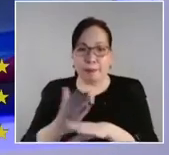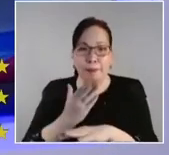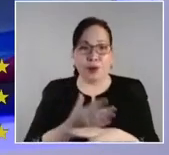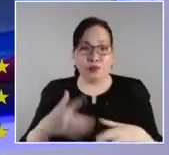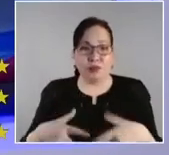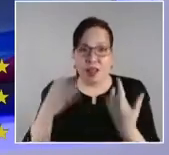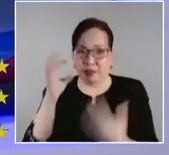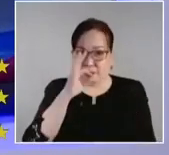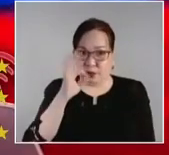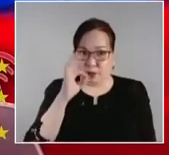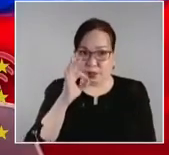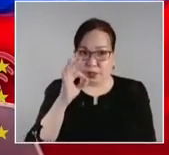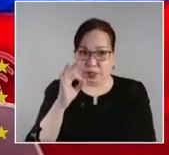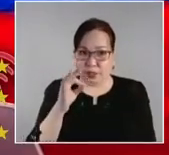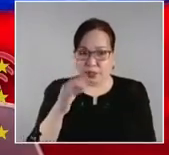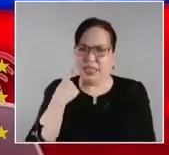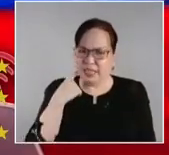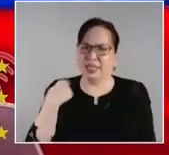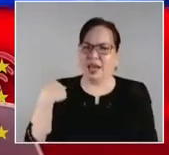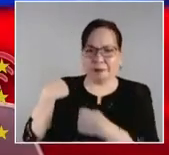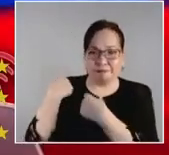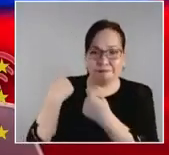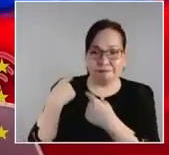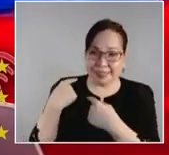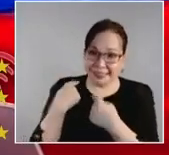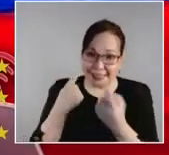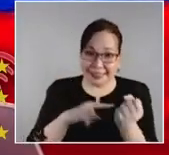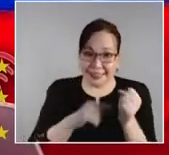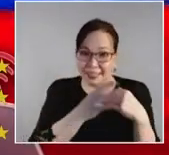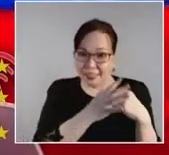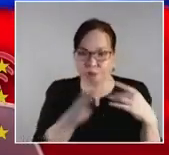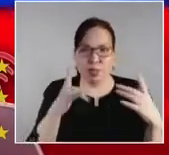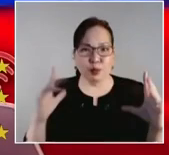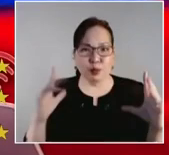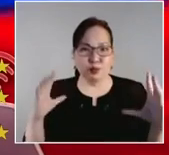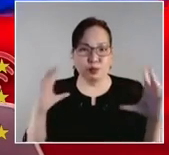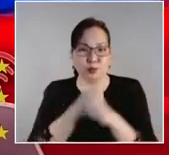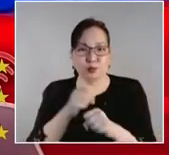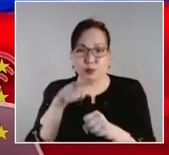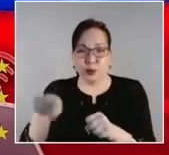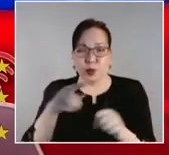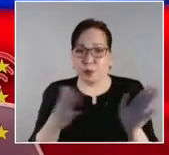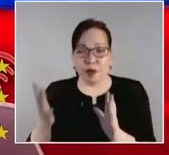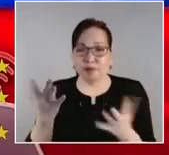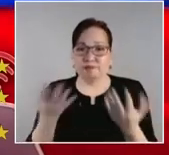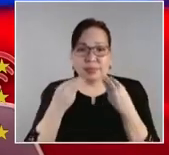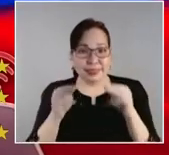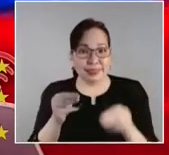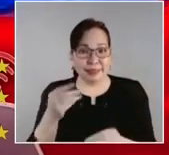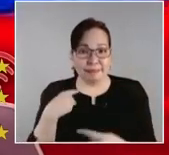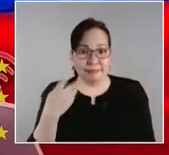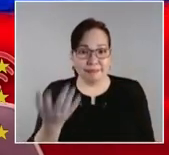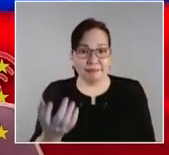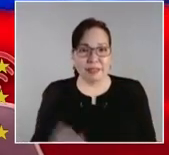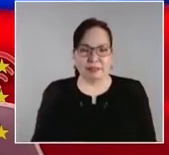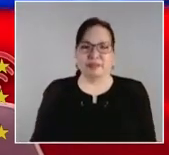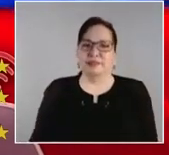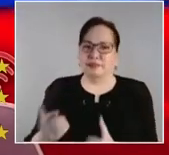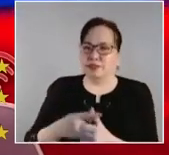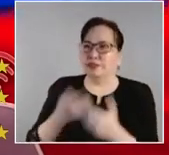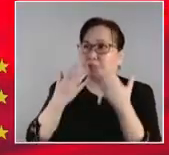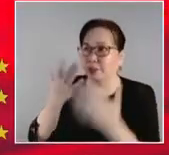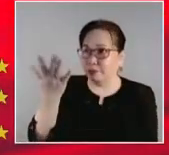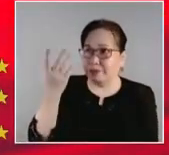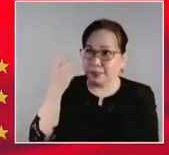the whole show, we were talking about all of that. You can summarize it very briefly. First, I'd like to thank Ms. Pinky,